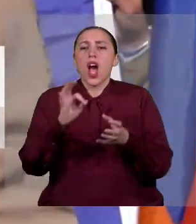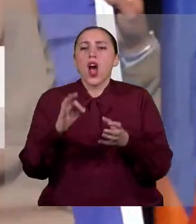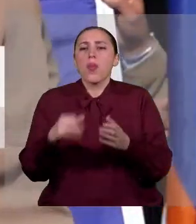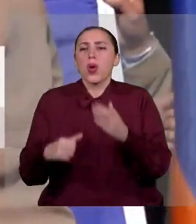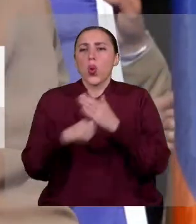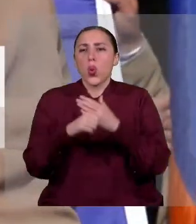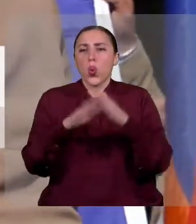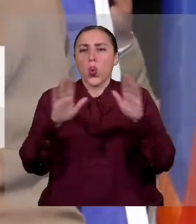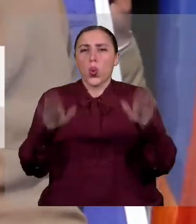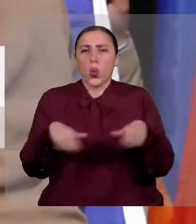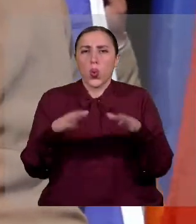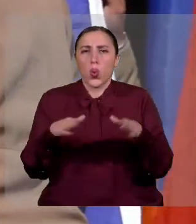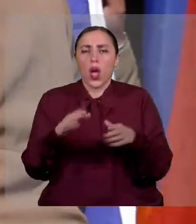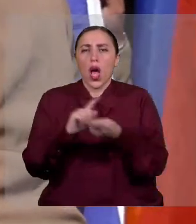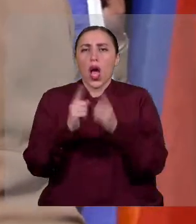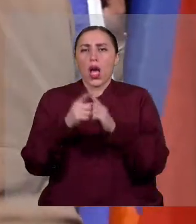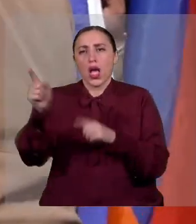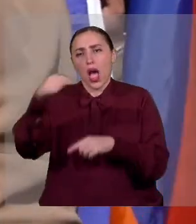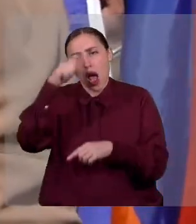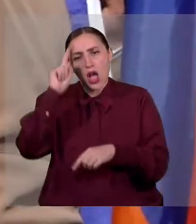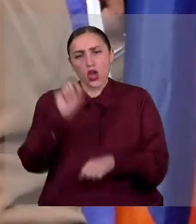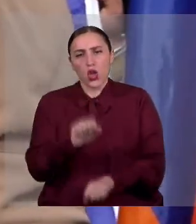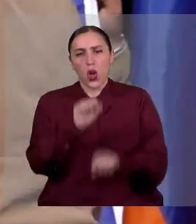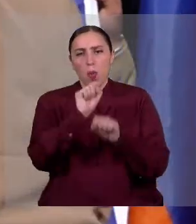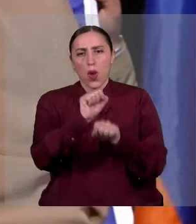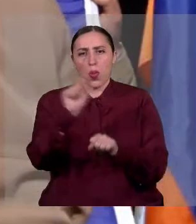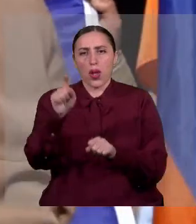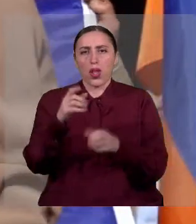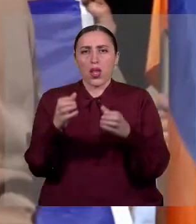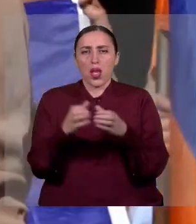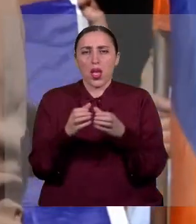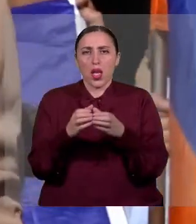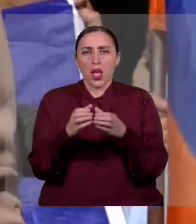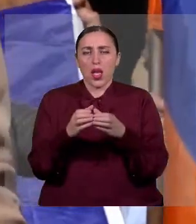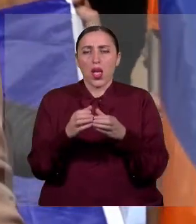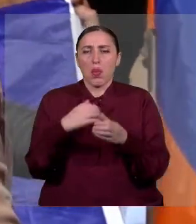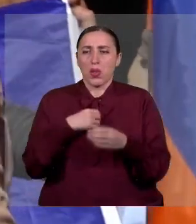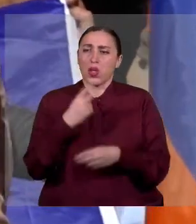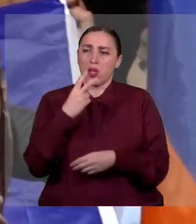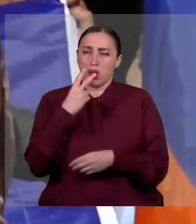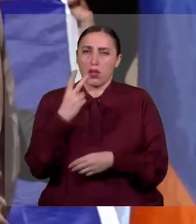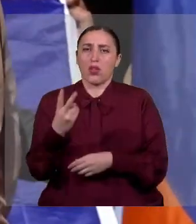աջակցություն։ Մենք ստացանք այն, որ ըստ էության դեֆակտո